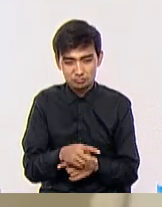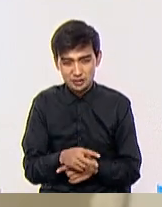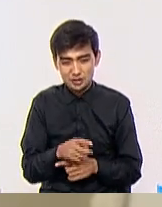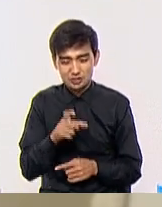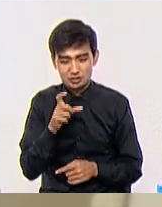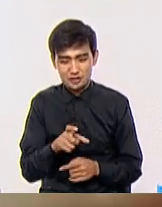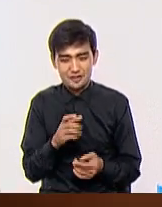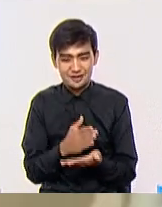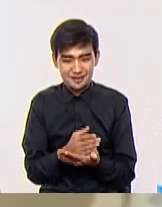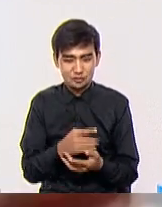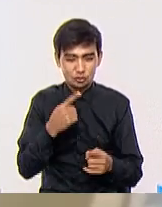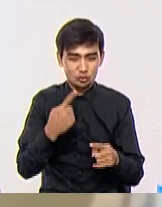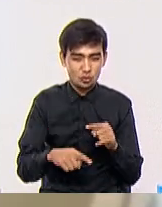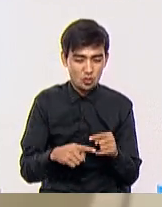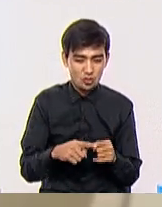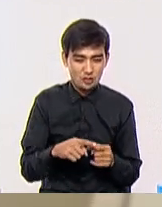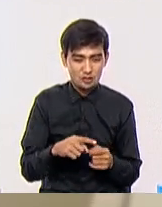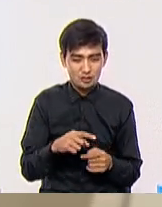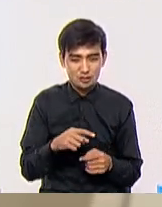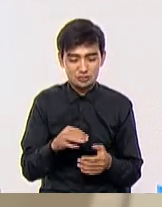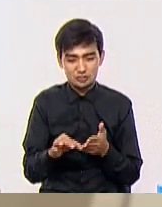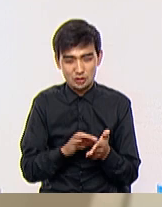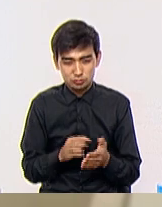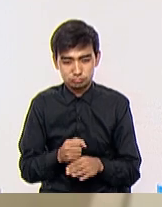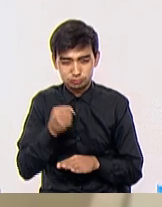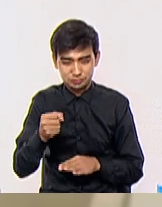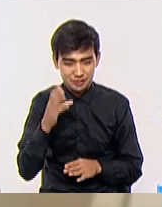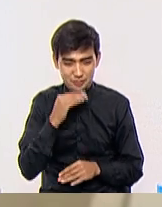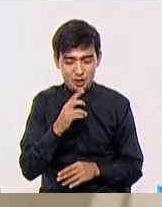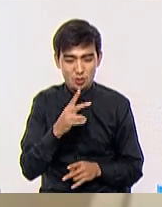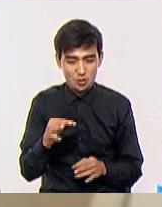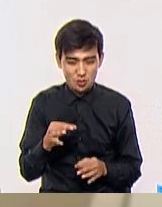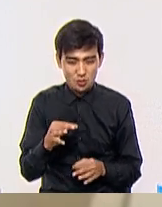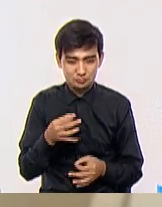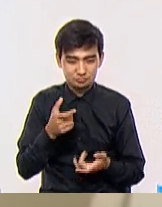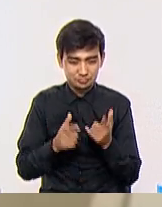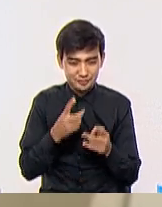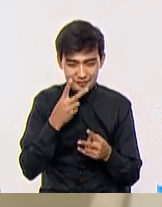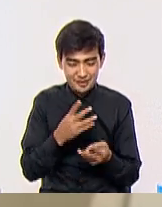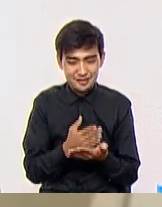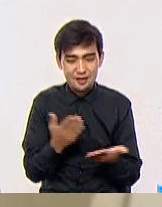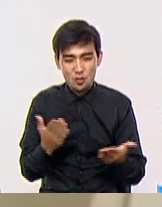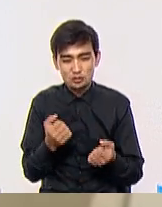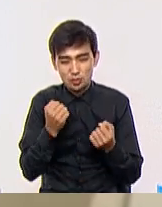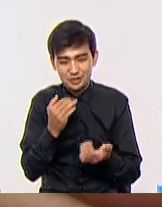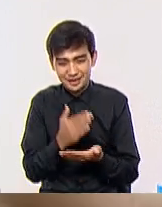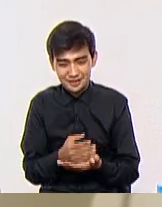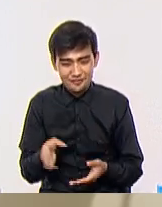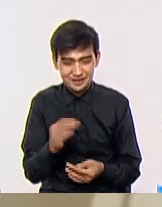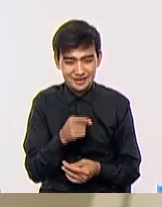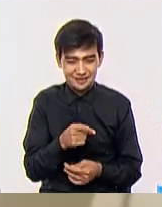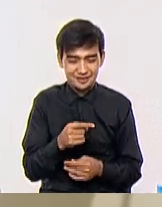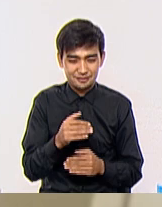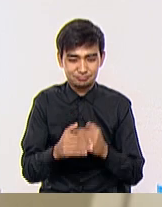азаматтар басқа бір кезеңдер жүріп өтпей бірден ұлттық құрамаға қабылдануы мүмкін. Бірақ негізінде қарасаңыз, қай спорт түрінен болса, барлығы да осы